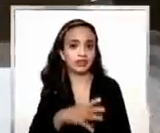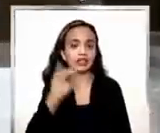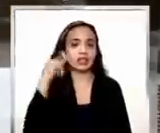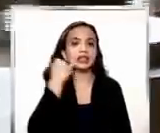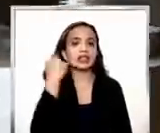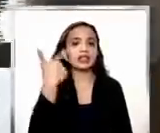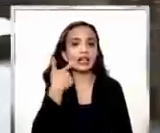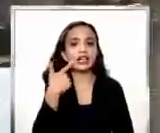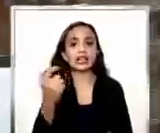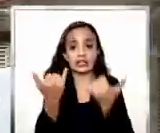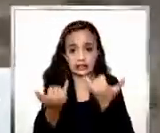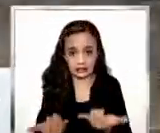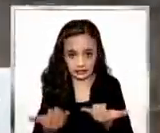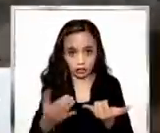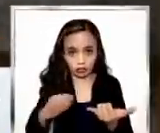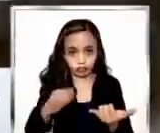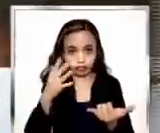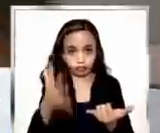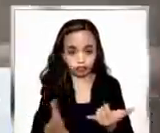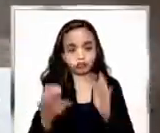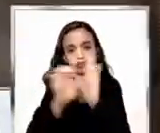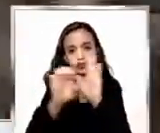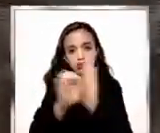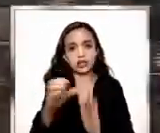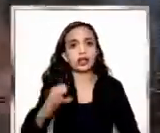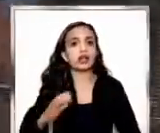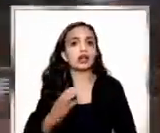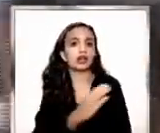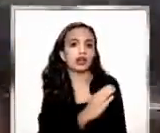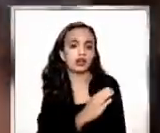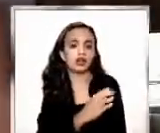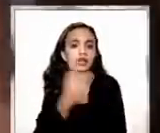kasalukuyang opisyal, gaya ni Congressman Kit Belmonte.